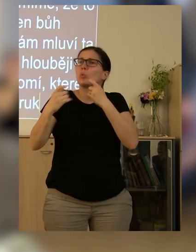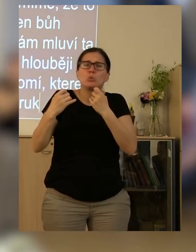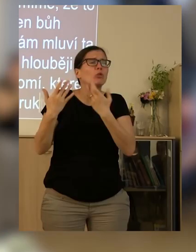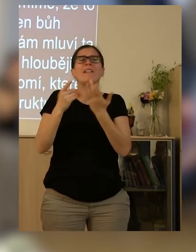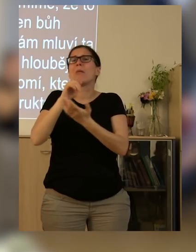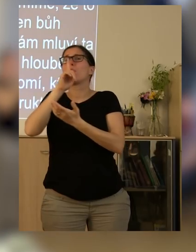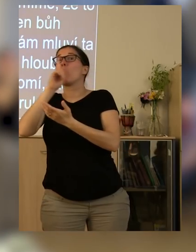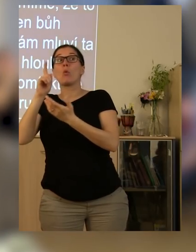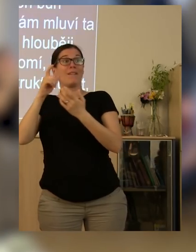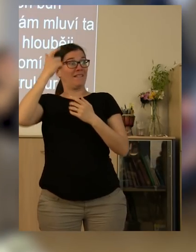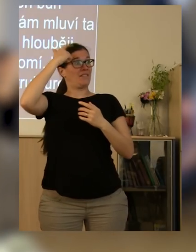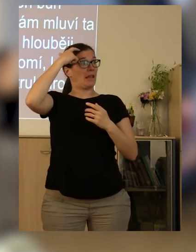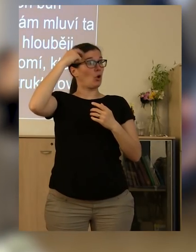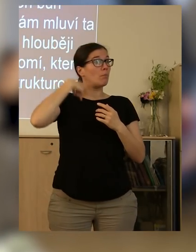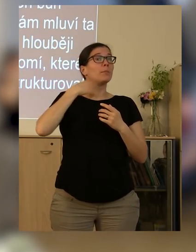je stvořit.